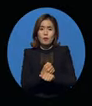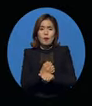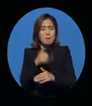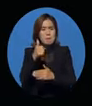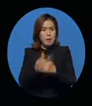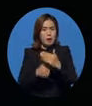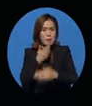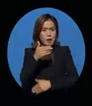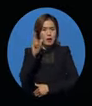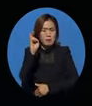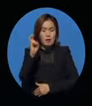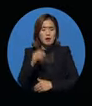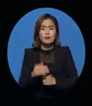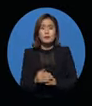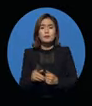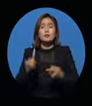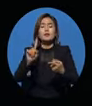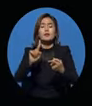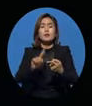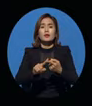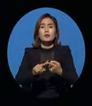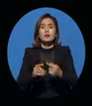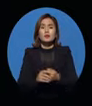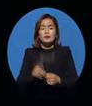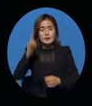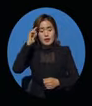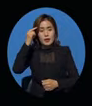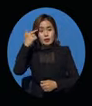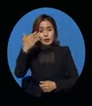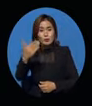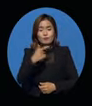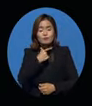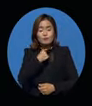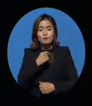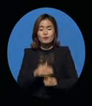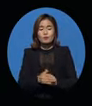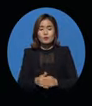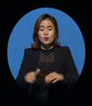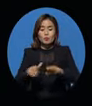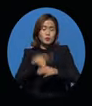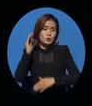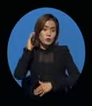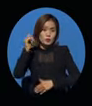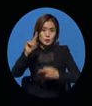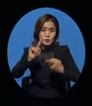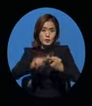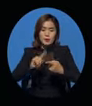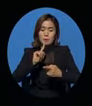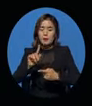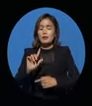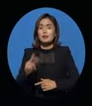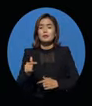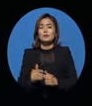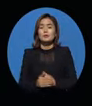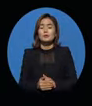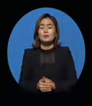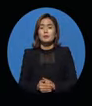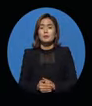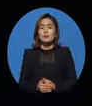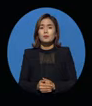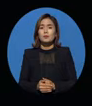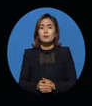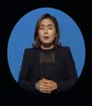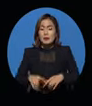빠질 수가 있습니다 그래서 그것에 대한 좀 견해를 묻고 싶습니다 문재인 정부에 대해서 이야기한 것이 아니구요 뭐 이제